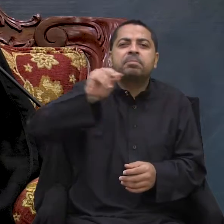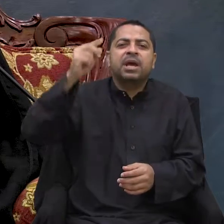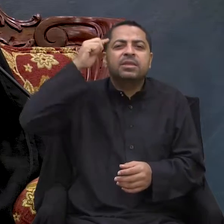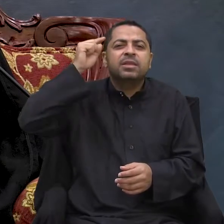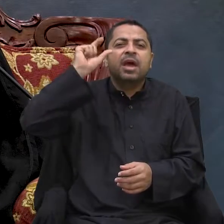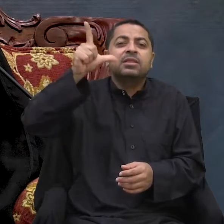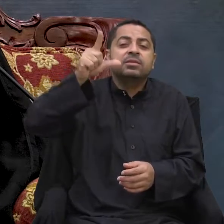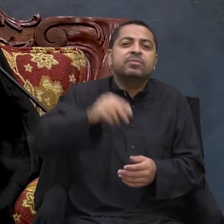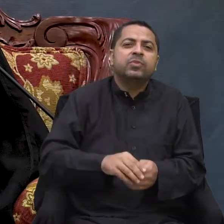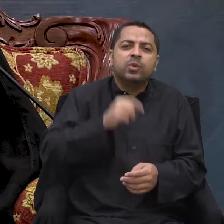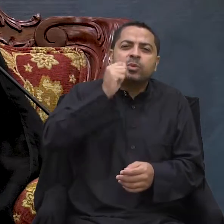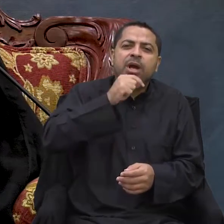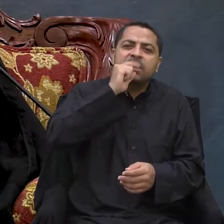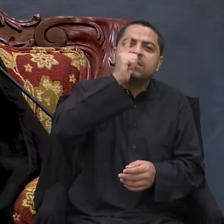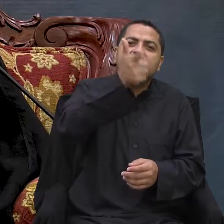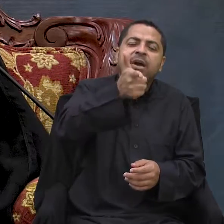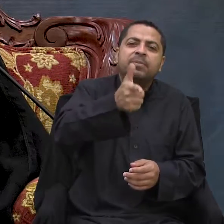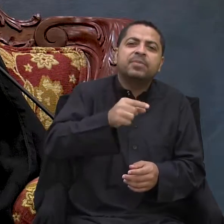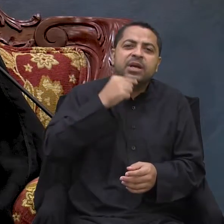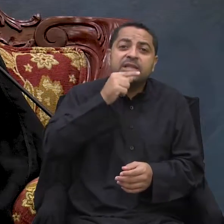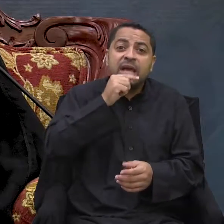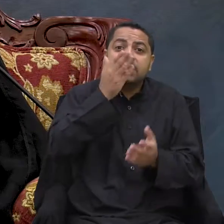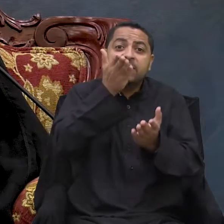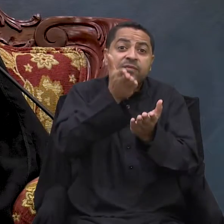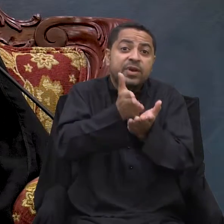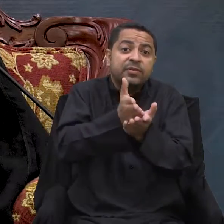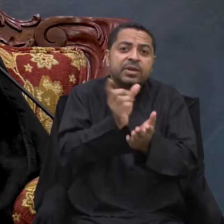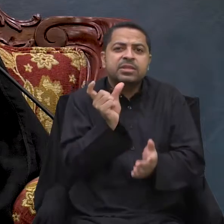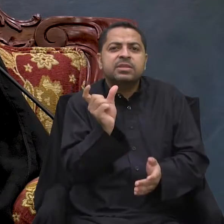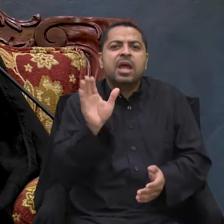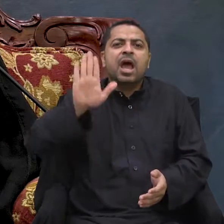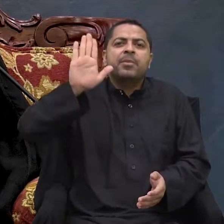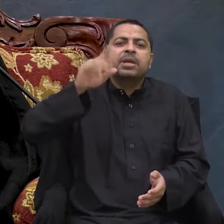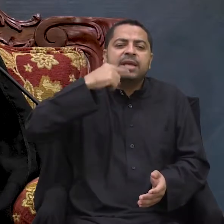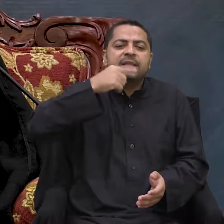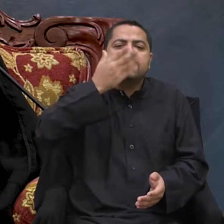وفي فصاحتها فصاحة النبي الكريم،